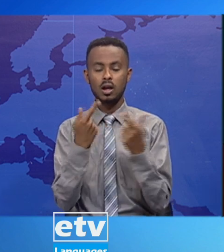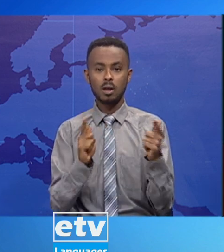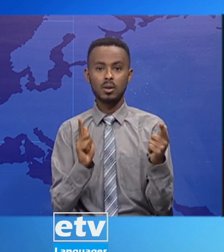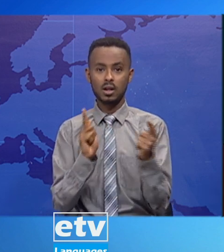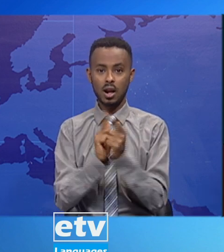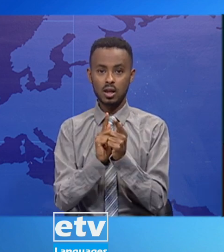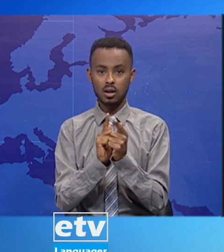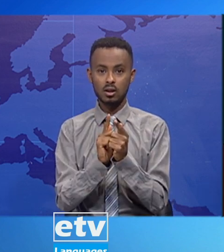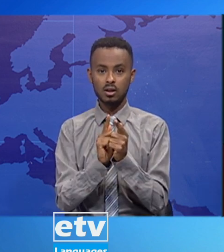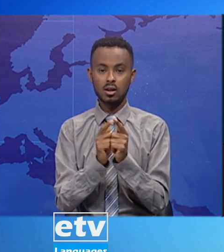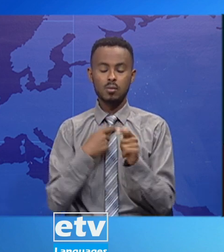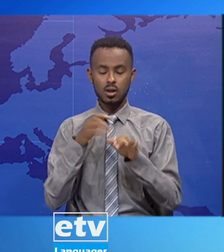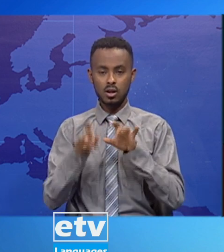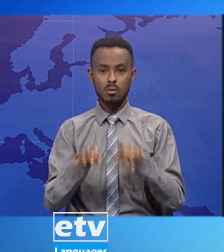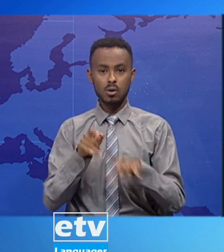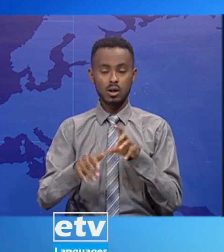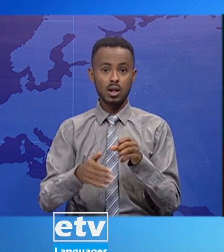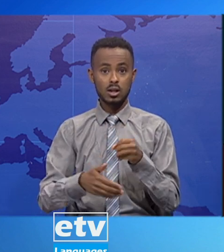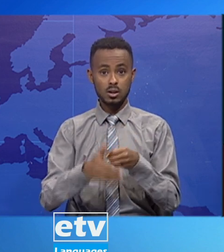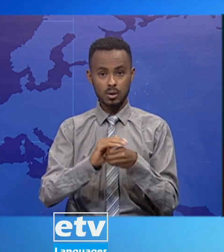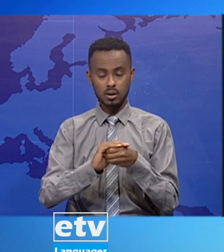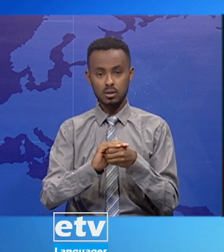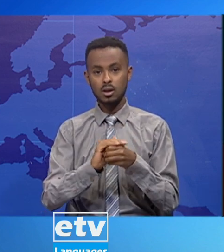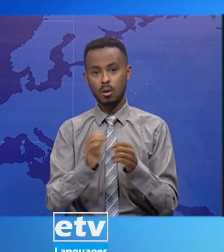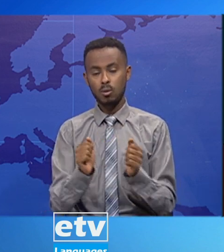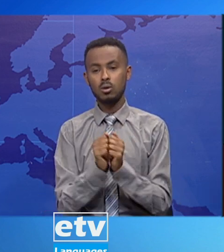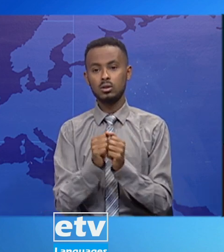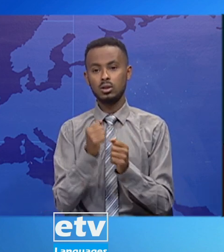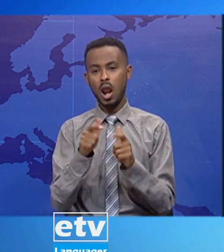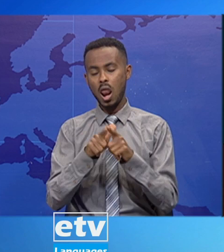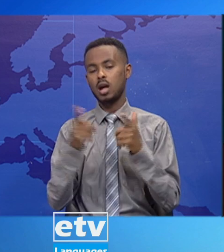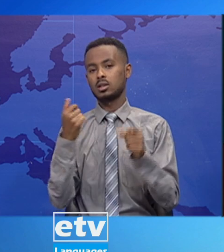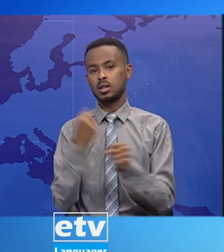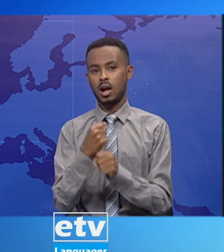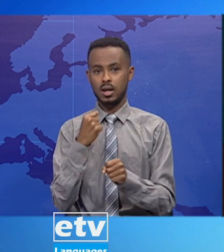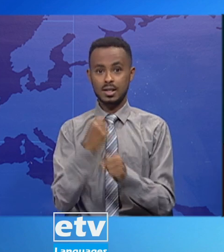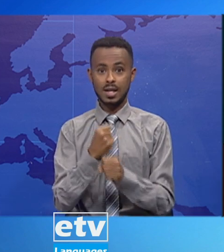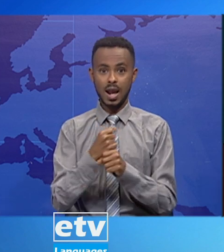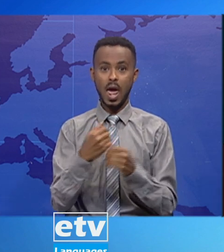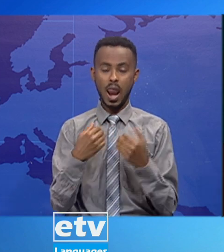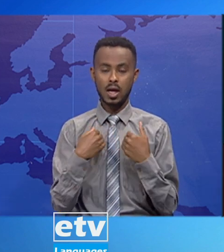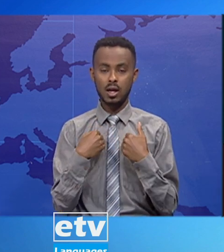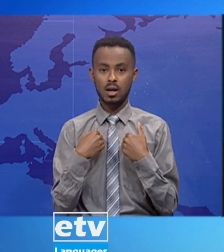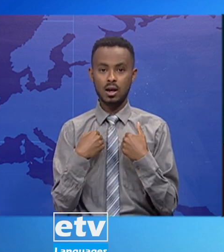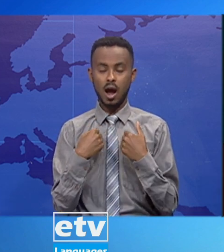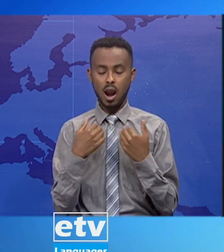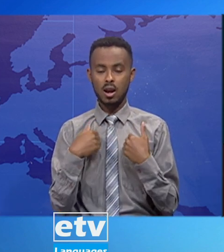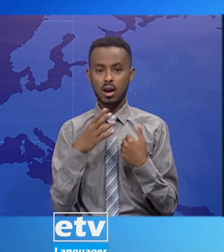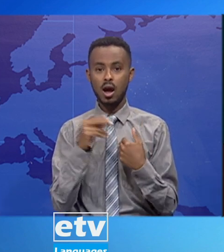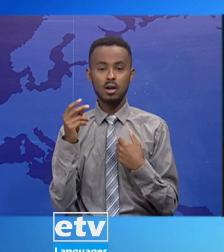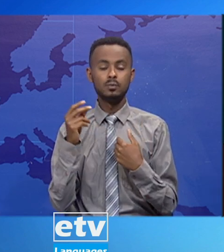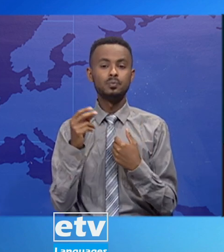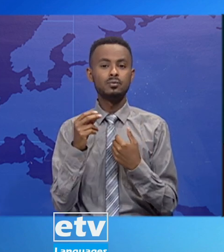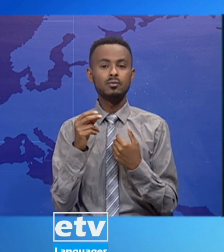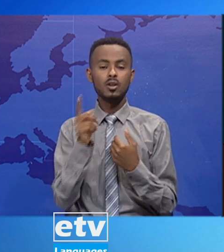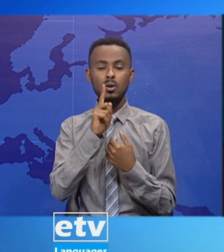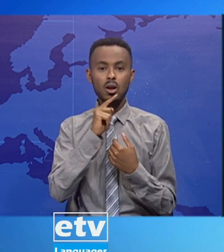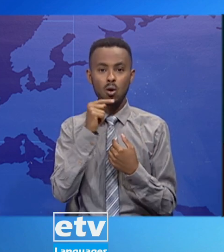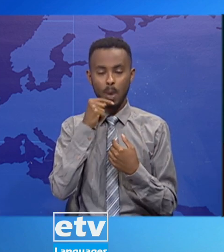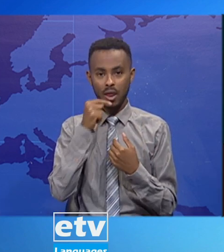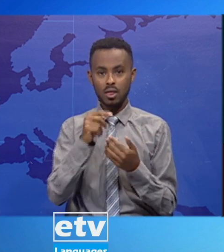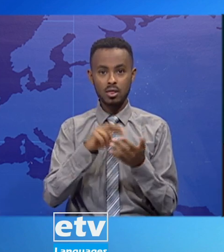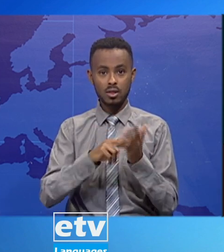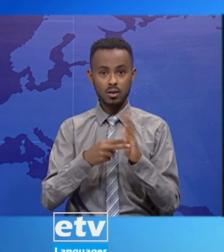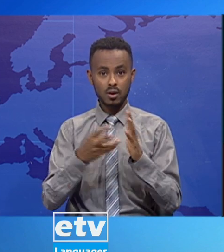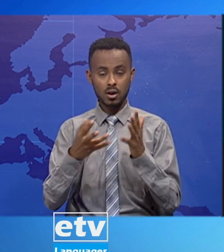እየተገናኘን እኔን ኪቦርድ ያጀበኝ ትልቅ ስራ እየሰራ ያለ አለ እና ምንድነው ለልህ